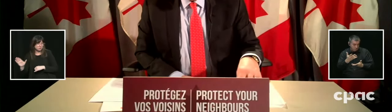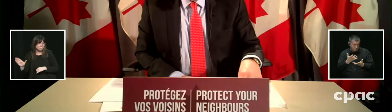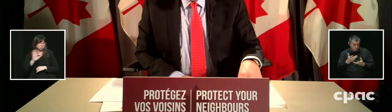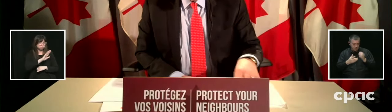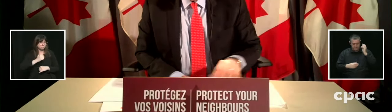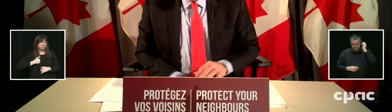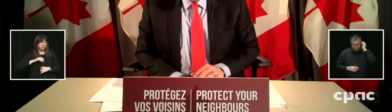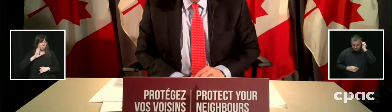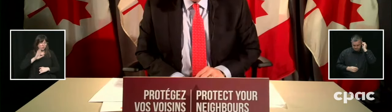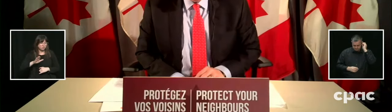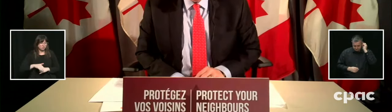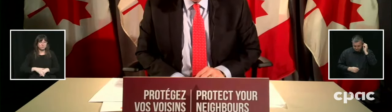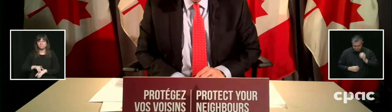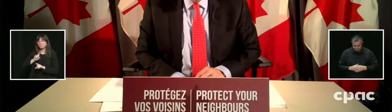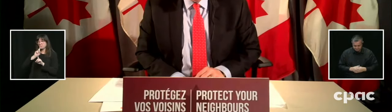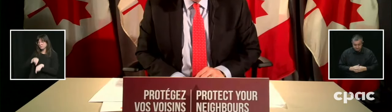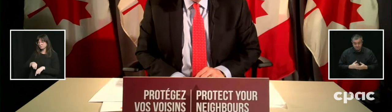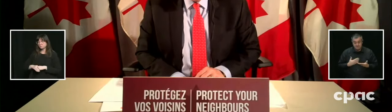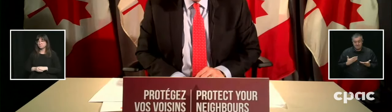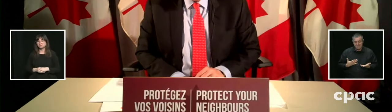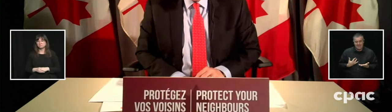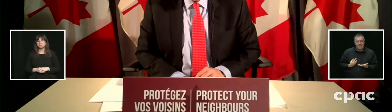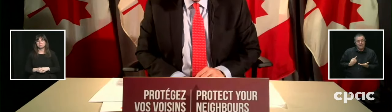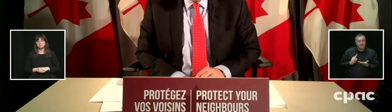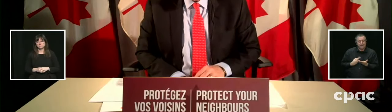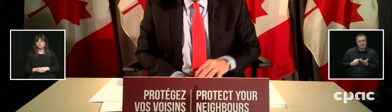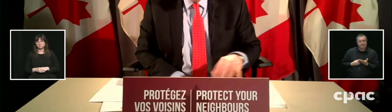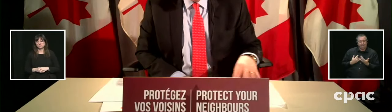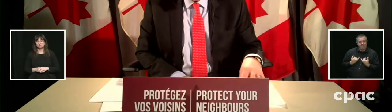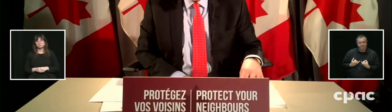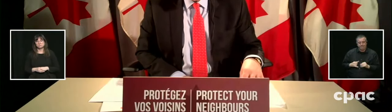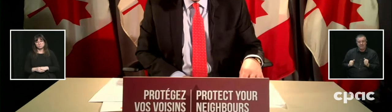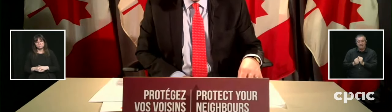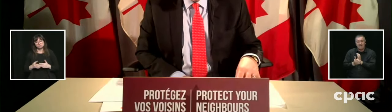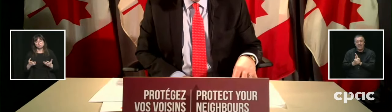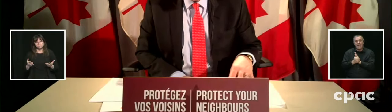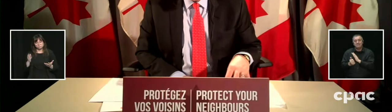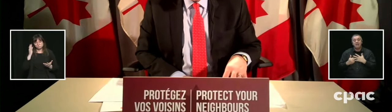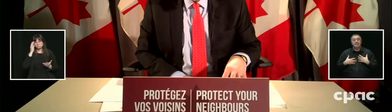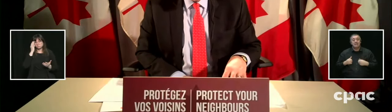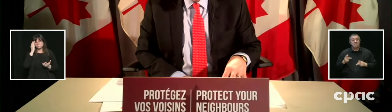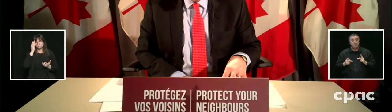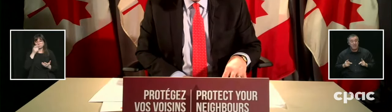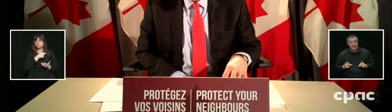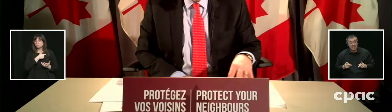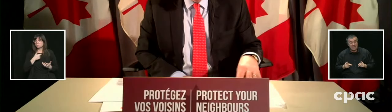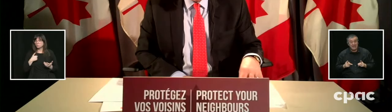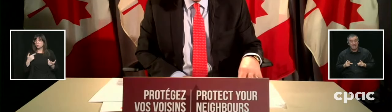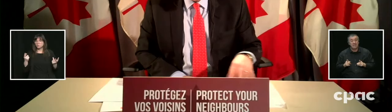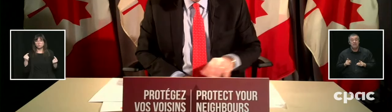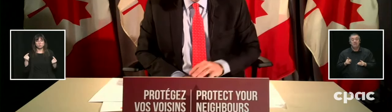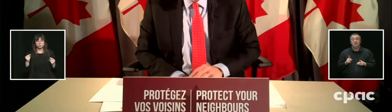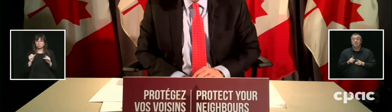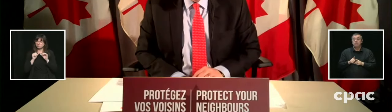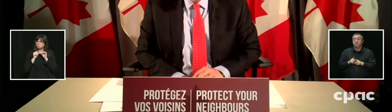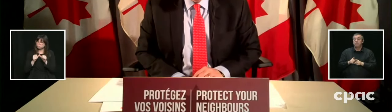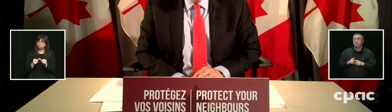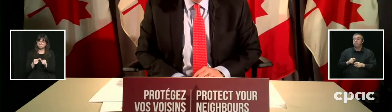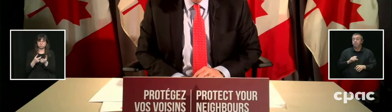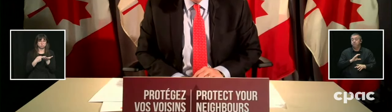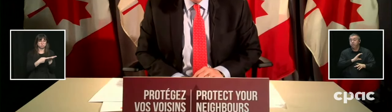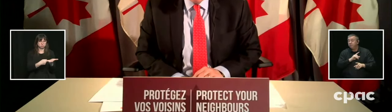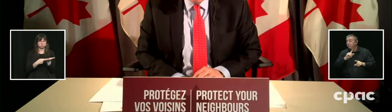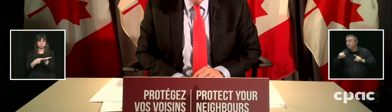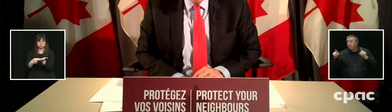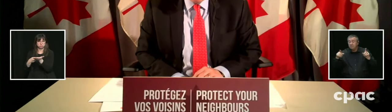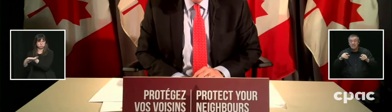Nous sommes en discussion continuelle avec des experts en santé publique, des forces de l'ordre, le